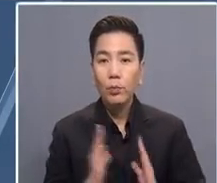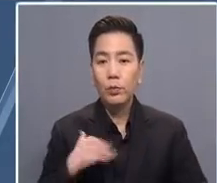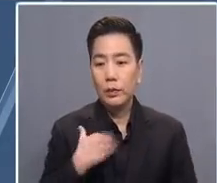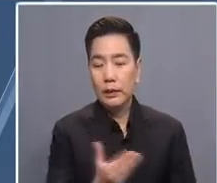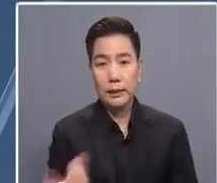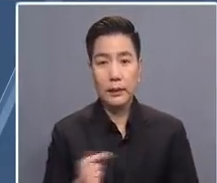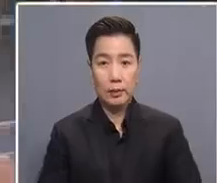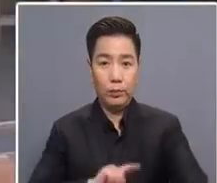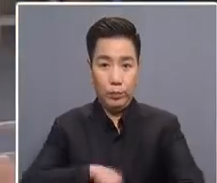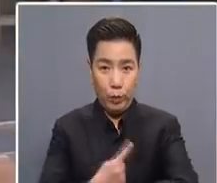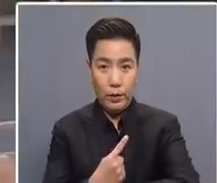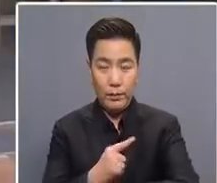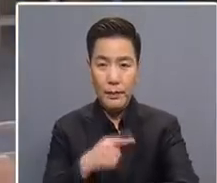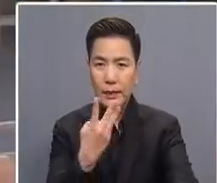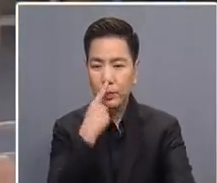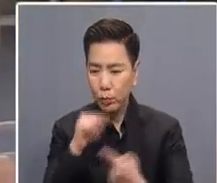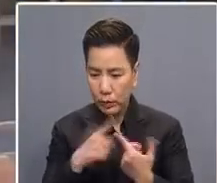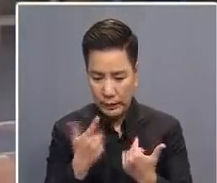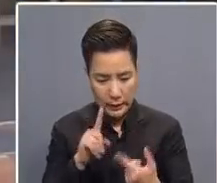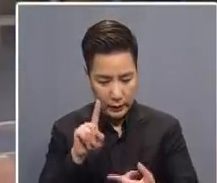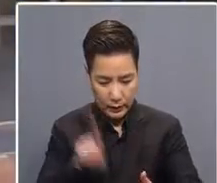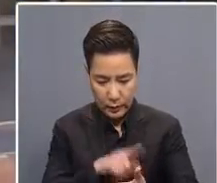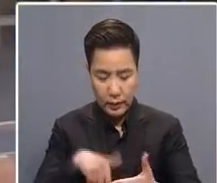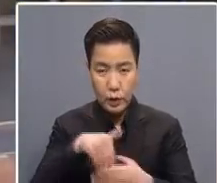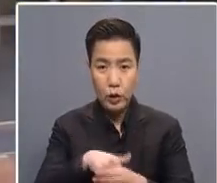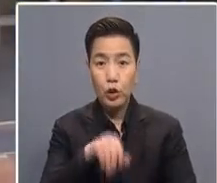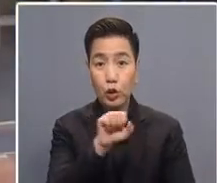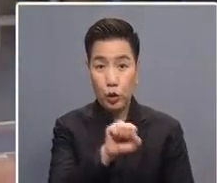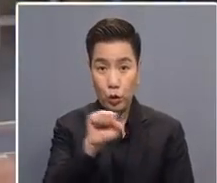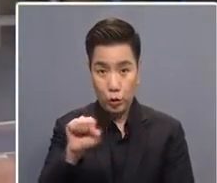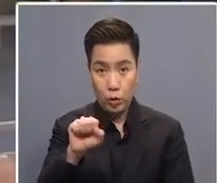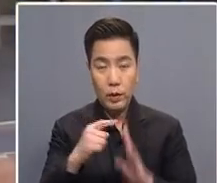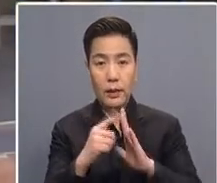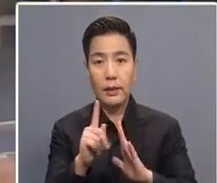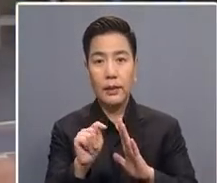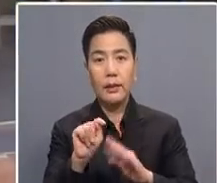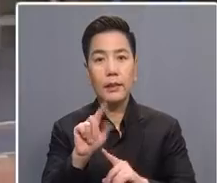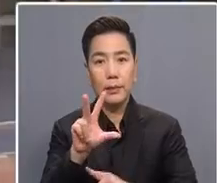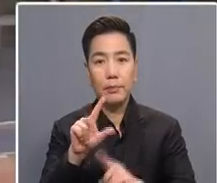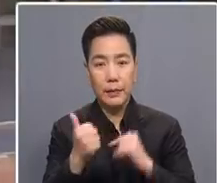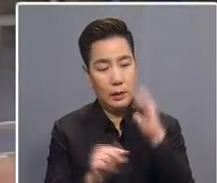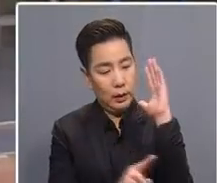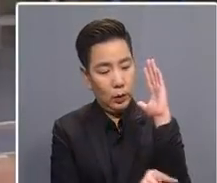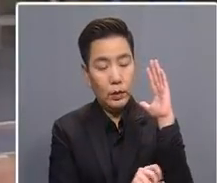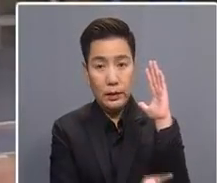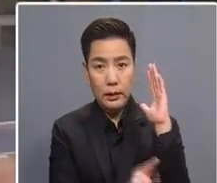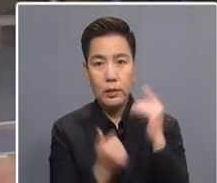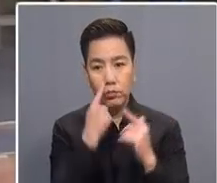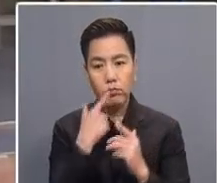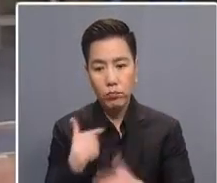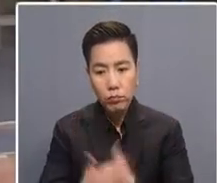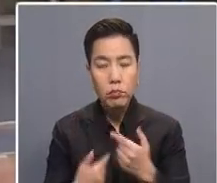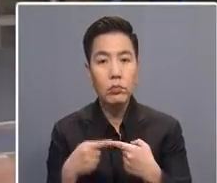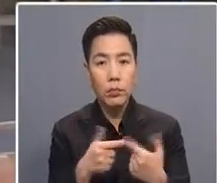าแล้วกว่า4ชั่วโมงนะคะจากบรรยากาศการเลือกตั้งซ่อมแทนสสที่ว่างในพื้นที่เขตเลือกตั้งที่3จังหวัดนครศรีธรรมราชนั้นยังคงคึกคักต่อเนื่